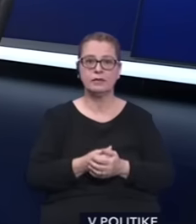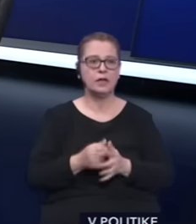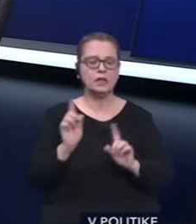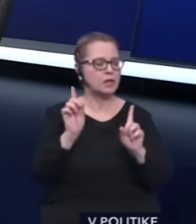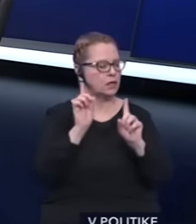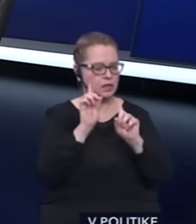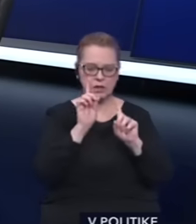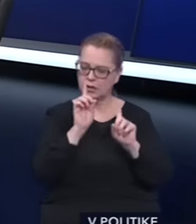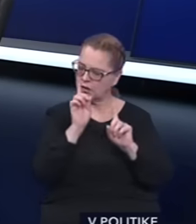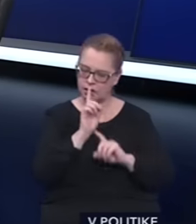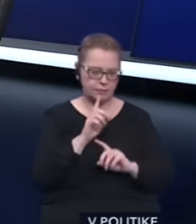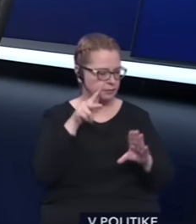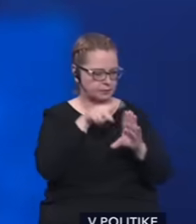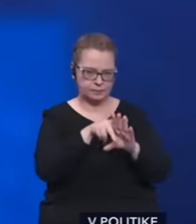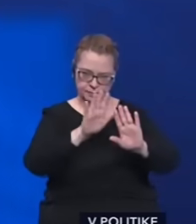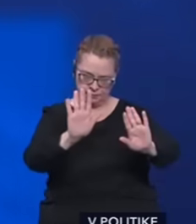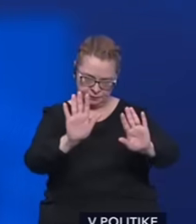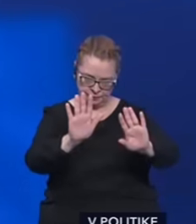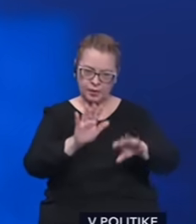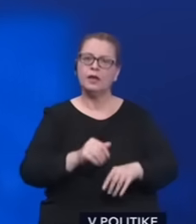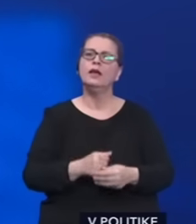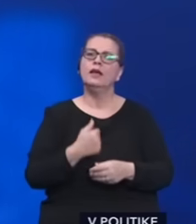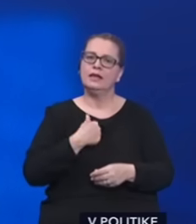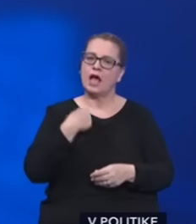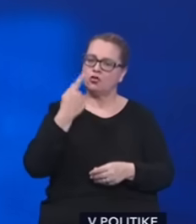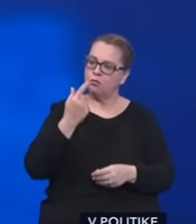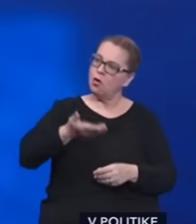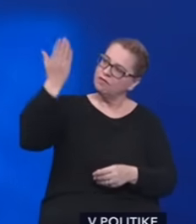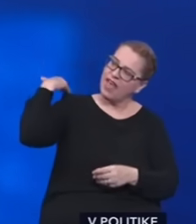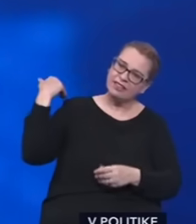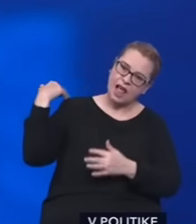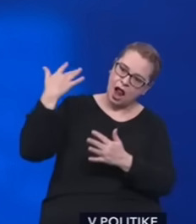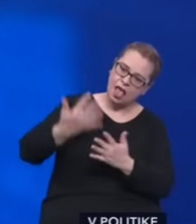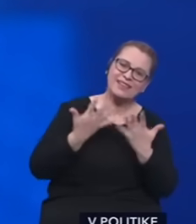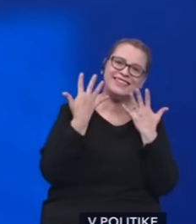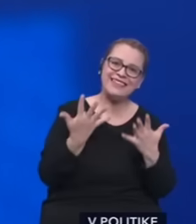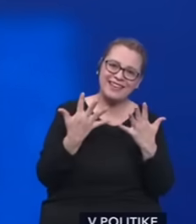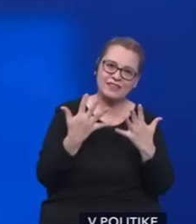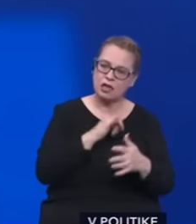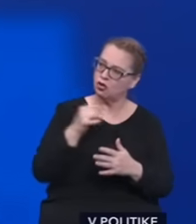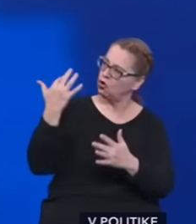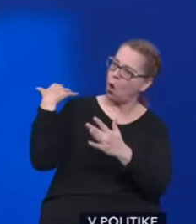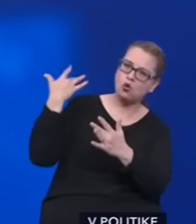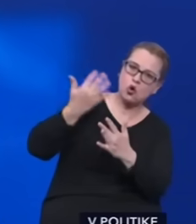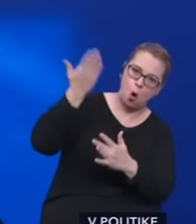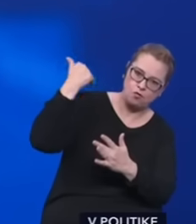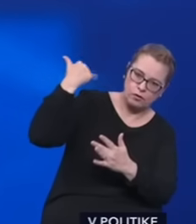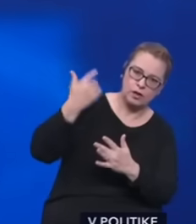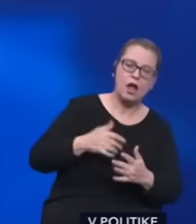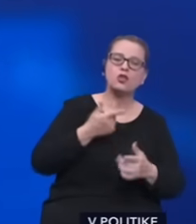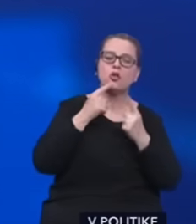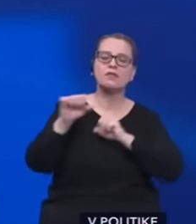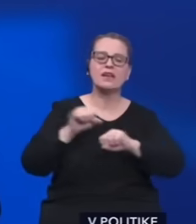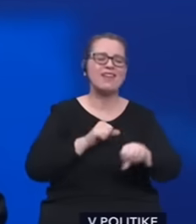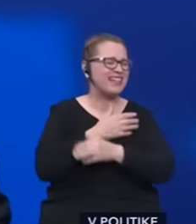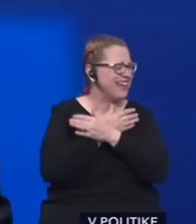Pán Danko, dovolte. Ja som povedal, že počas ostatných 10 rokov áno, neprijala slovenská vláda žiadnu zásadnú